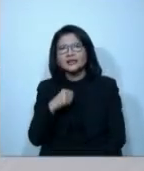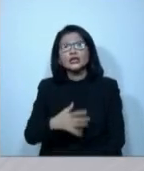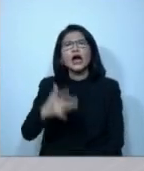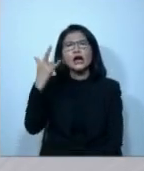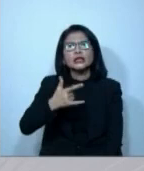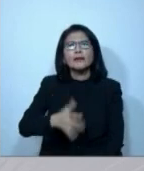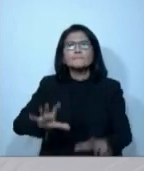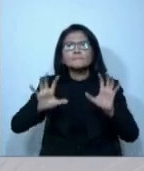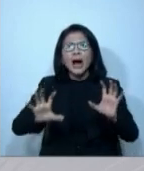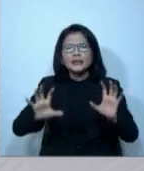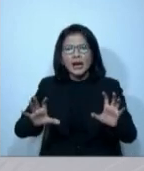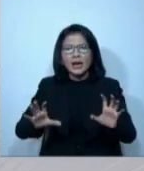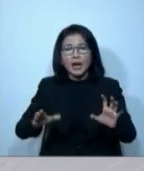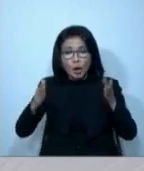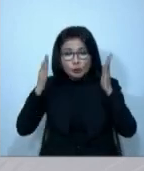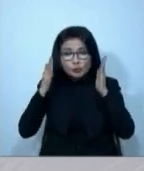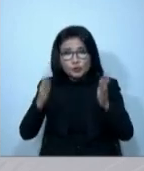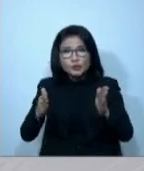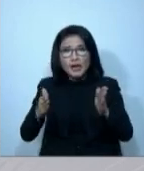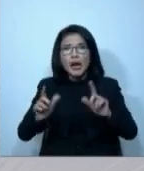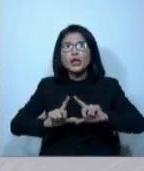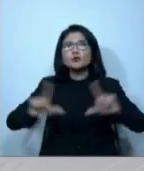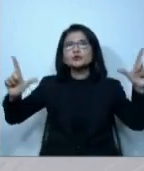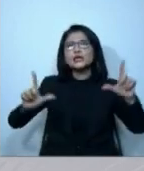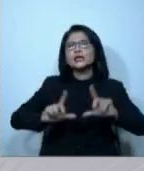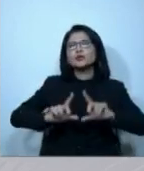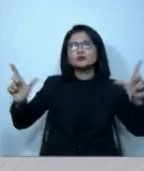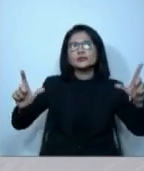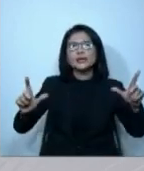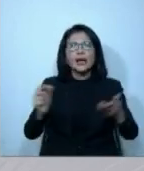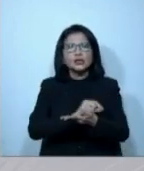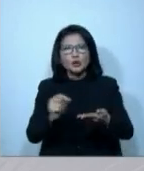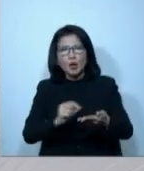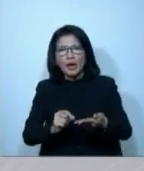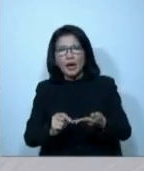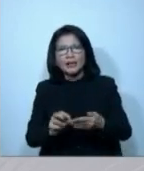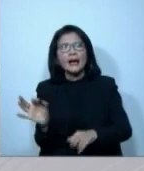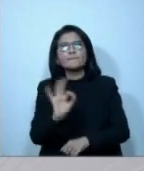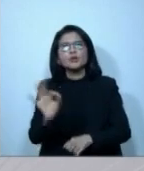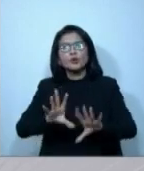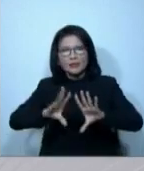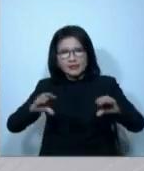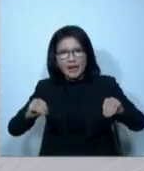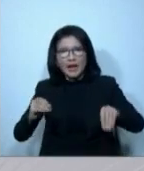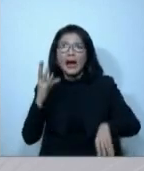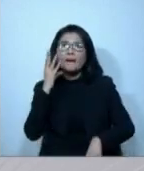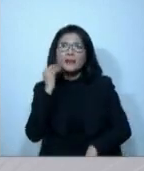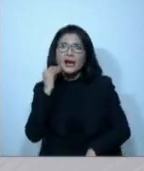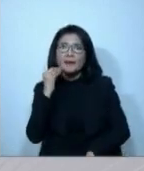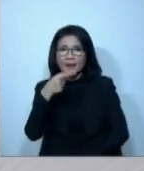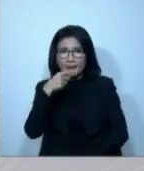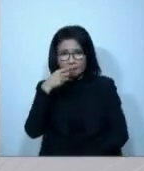masih banyak, terutama lulusan-lulusan sekolah dan sarjana yang belum tertampung. Mungkin pengalaman Bapak bisa